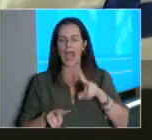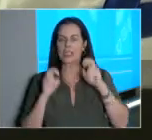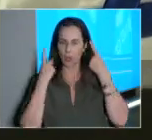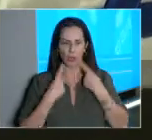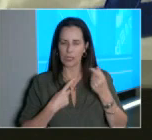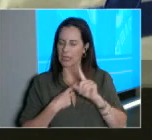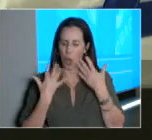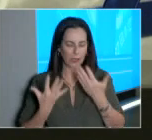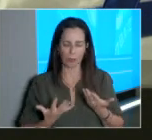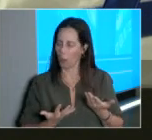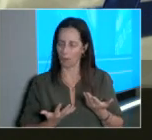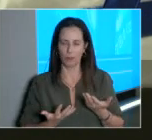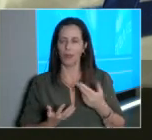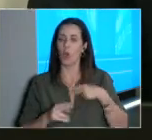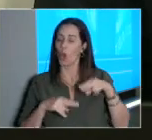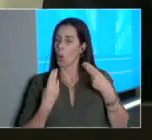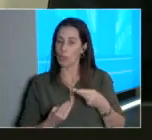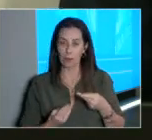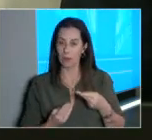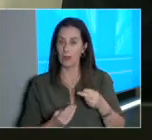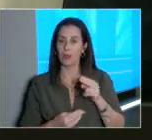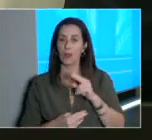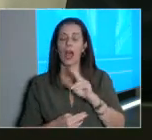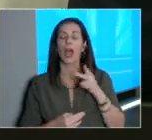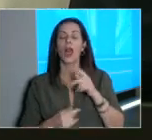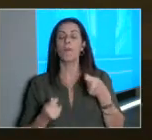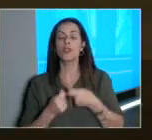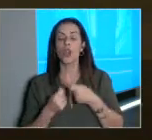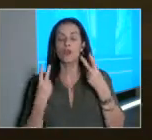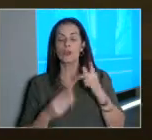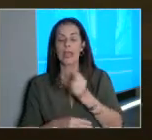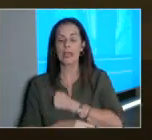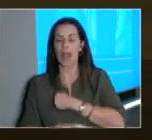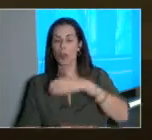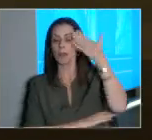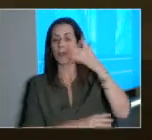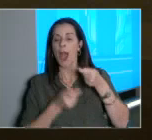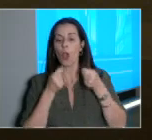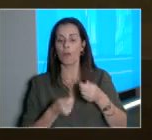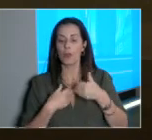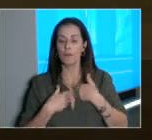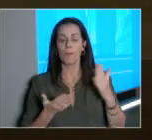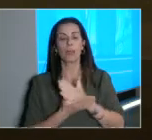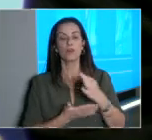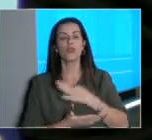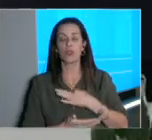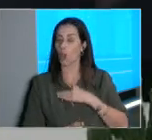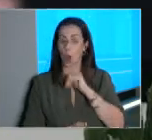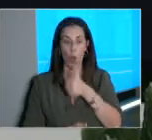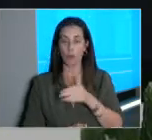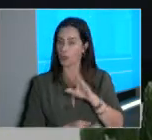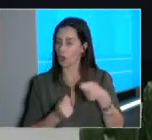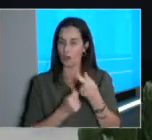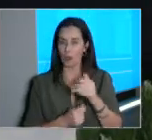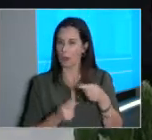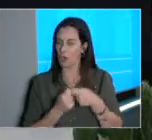החרדית היא לא הסיפור. שוב, אנחנו חוזרים לאייטם הקודם, על נושא דת מדינה, זה הסיפור. זאת אומרת, מה קופים עלינו ומה מחליטים עלינו שאנחנו לא רוצים, ולא